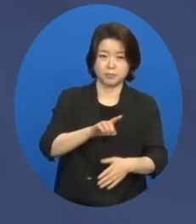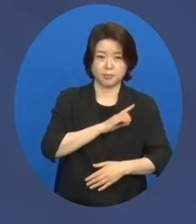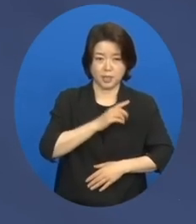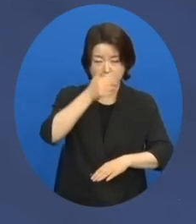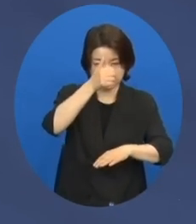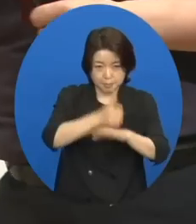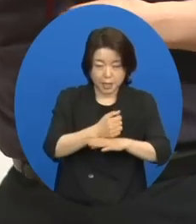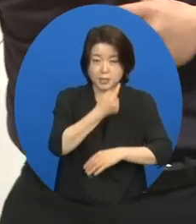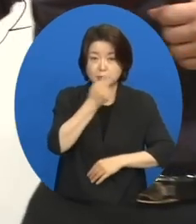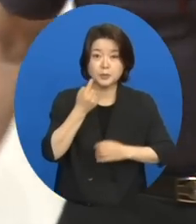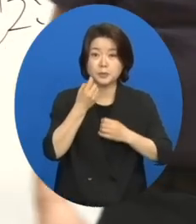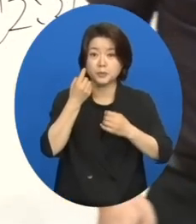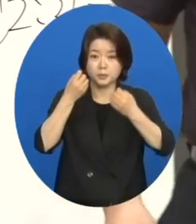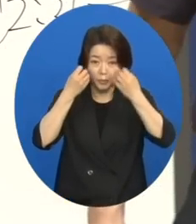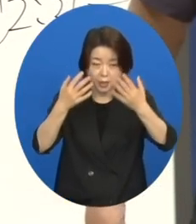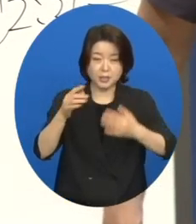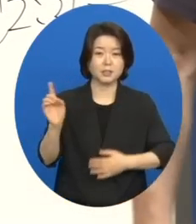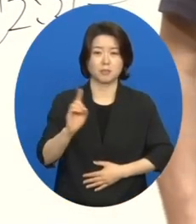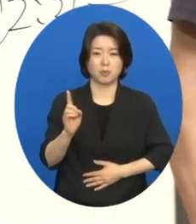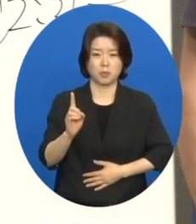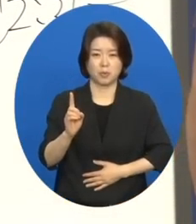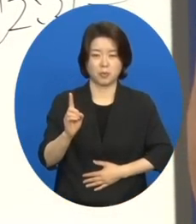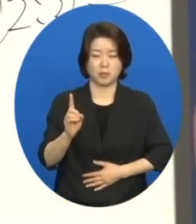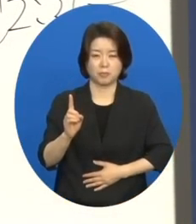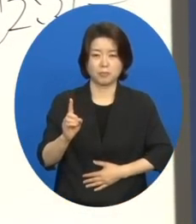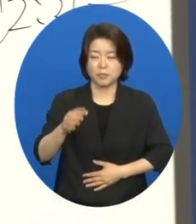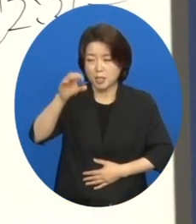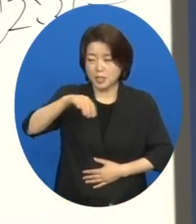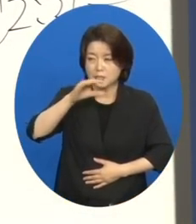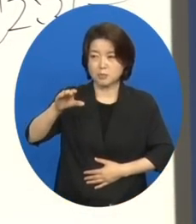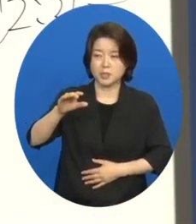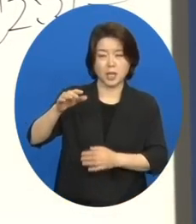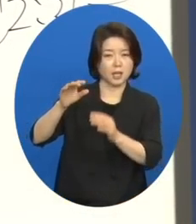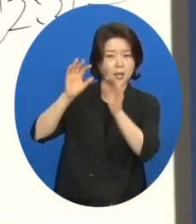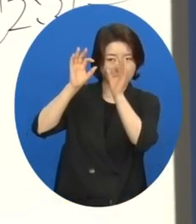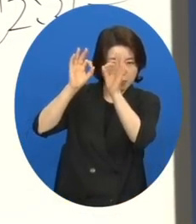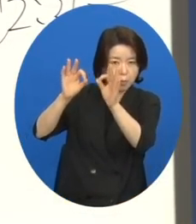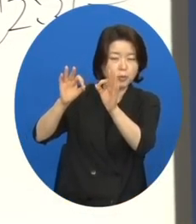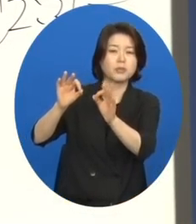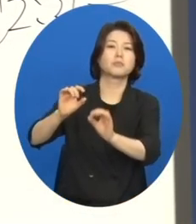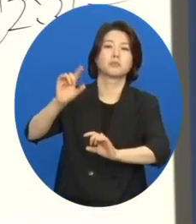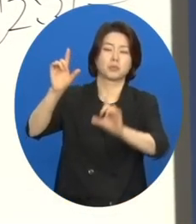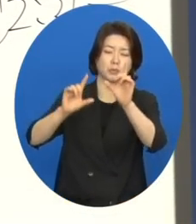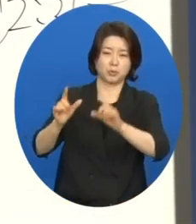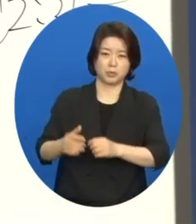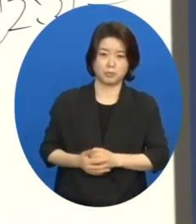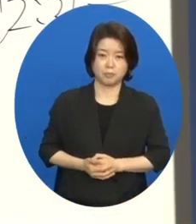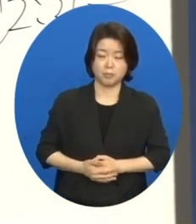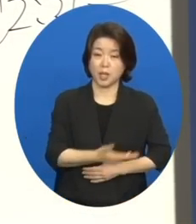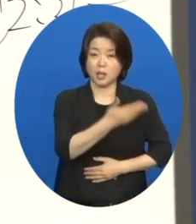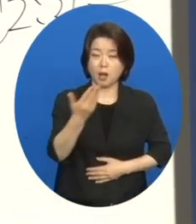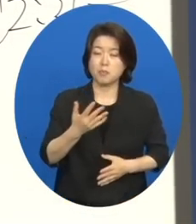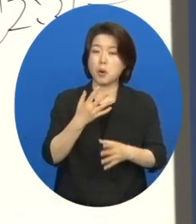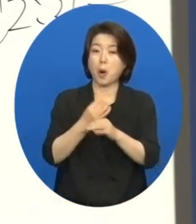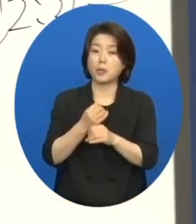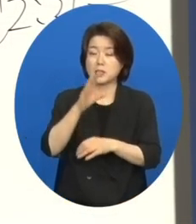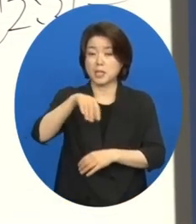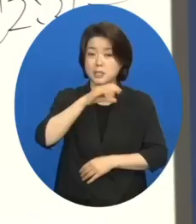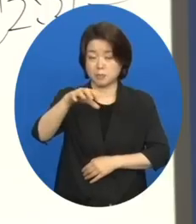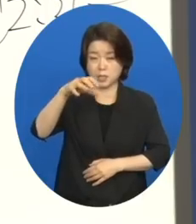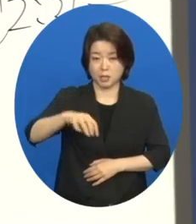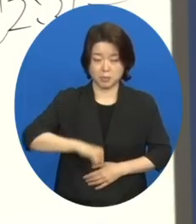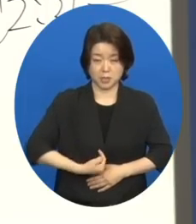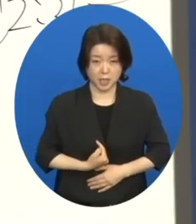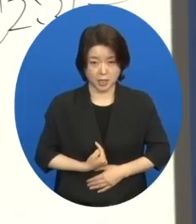최후의 확증은 바로 뭐냐면 십자가에 대한 태도입니다. 여러분 언제 십자가에서 여러분